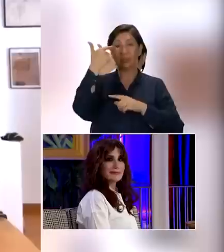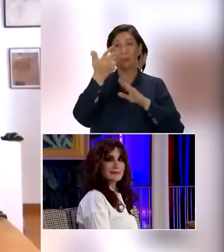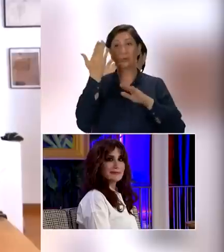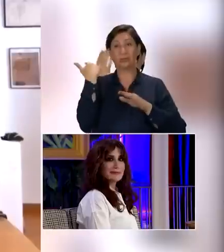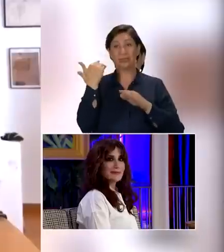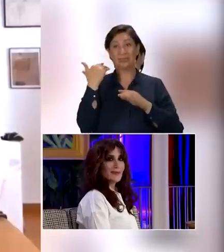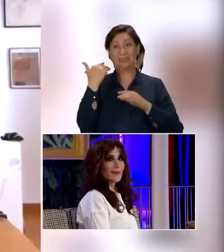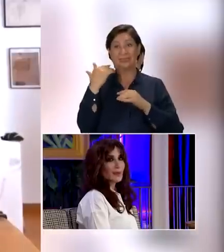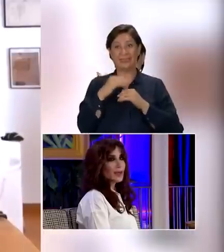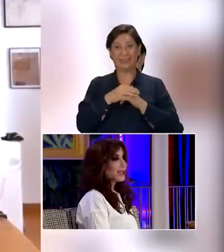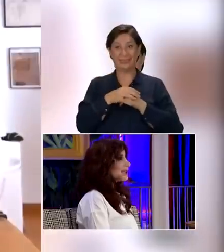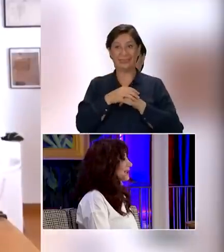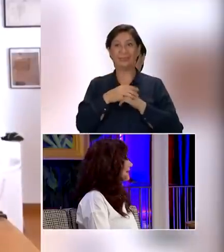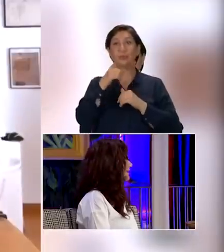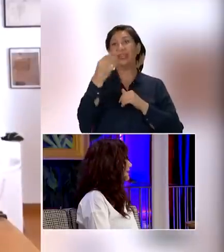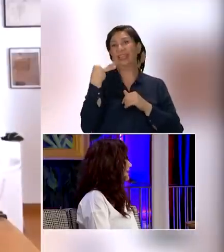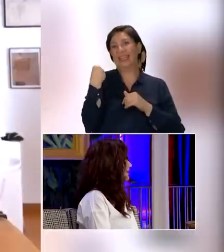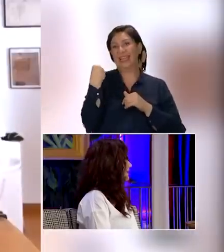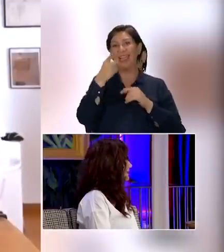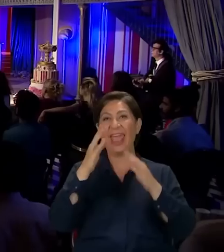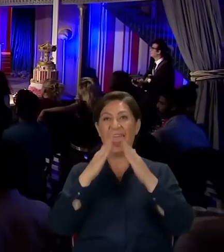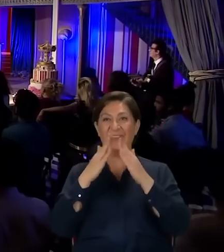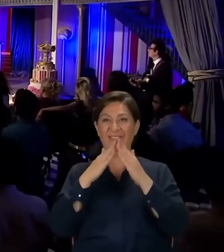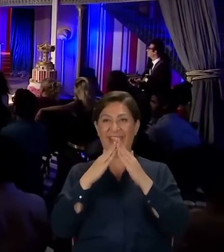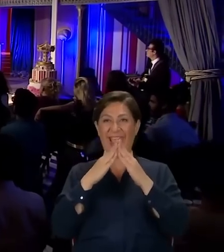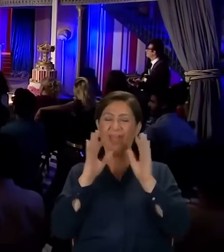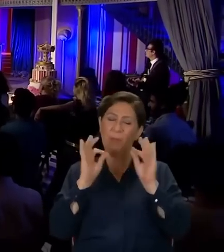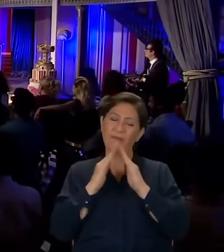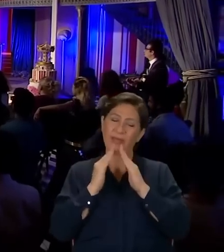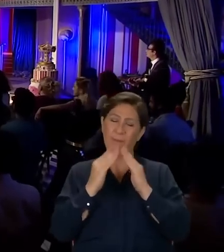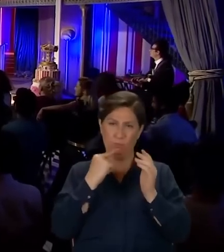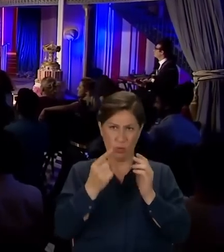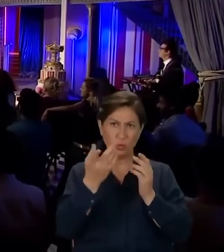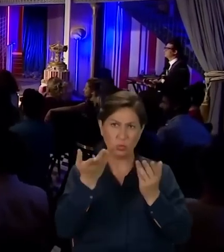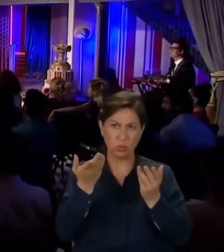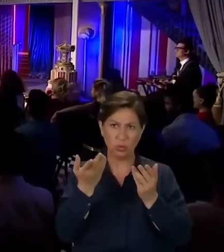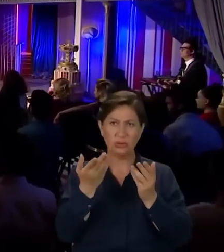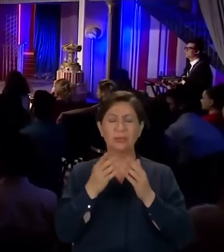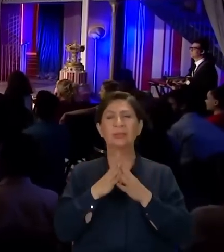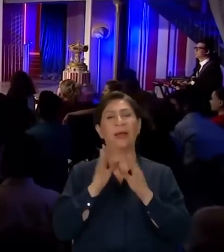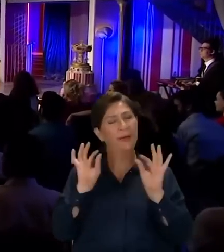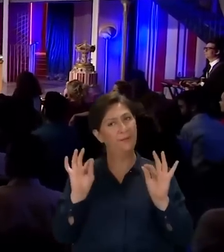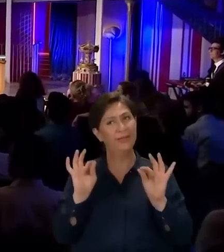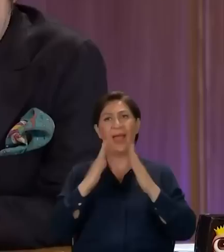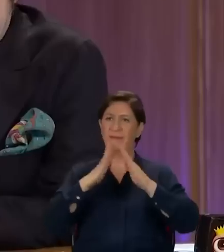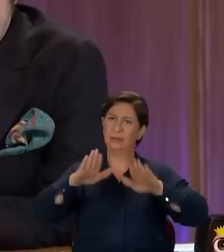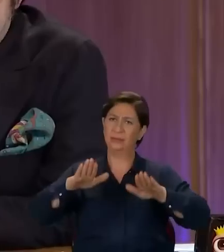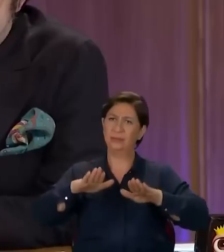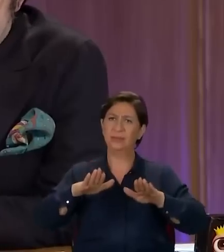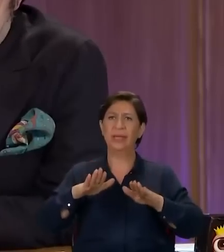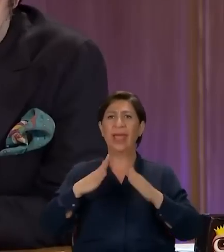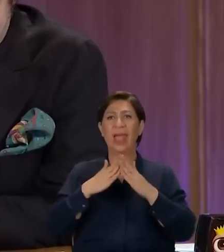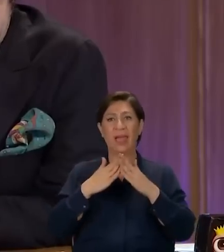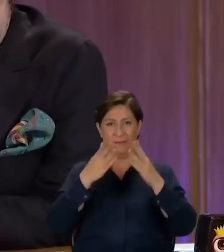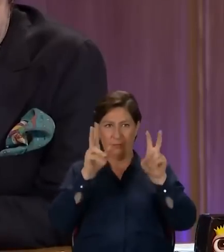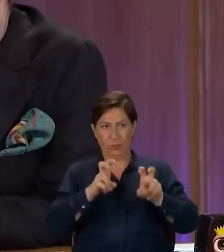klasiği. Buzlu. Dur. Bu yeni. Bu da şimdi bu evde yani genelde evdeyim. Evet. Diyorsun evet genelde işte bir de ev